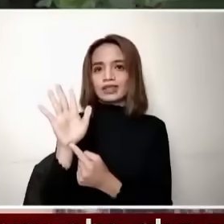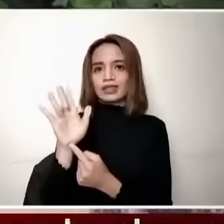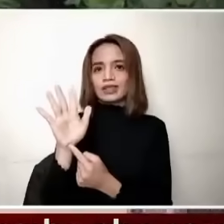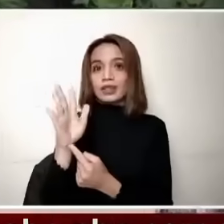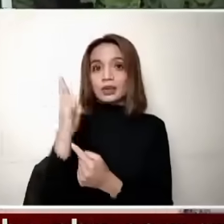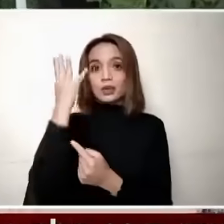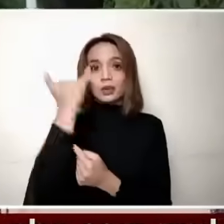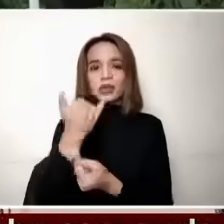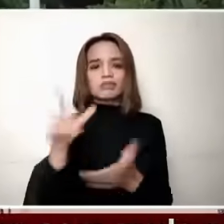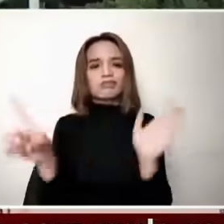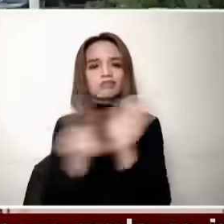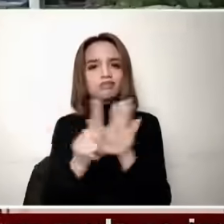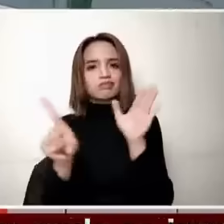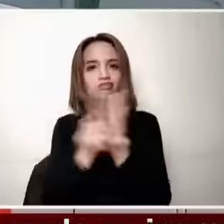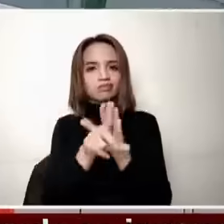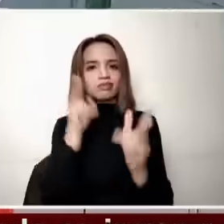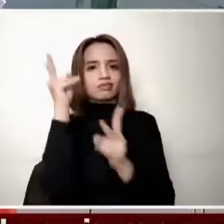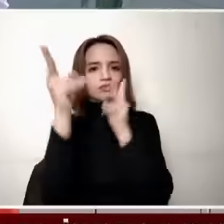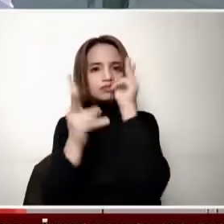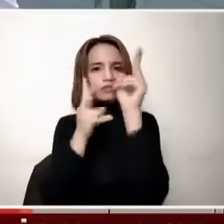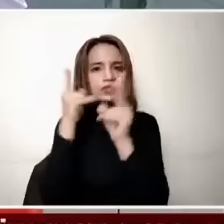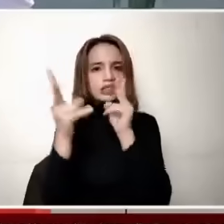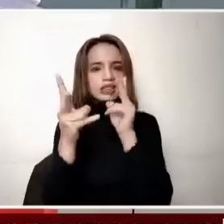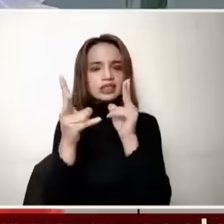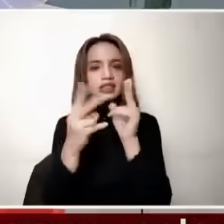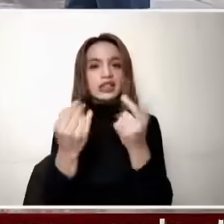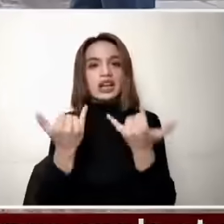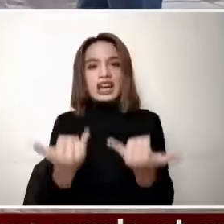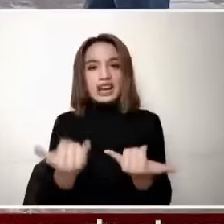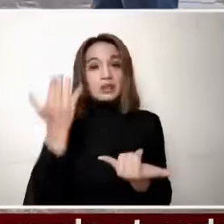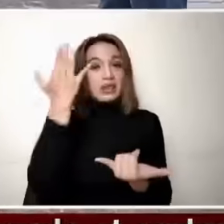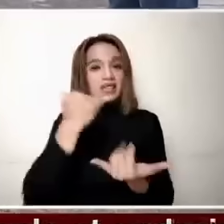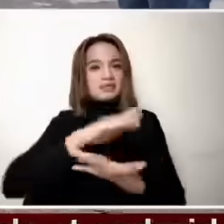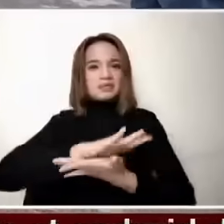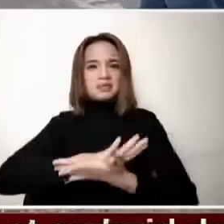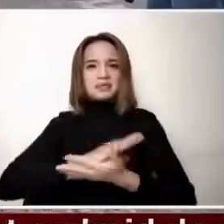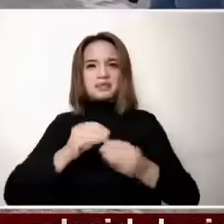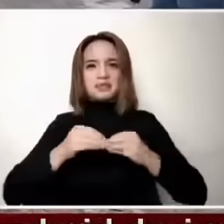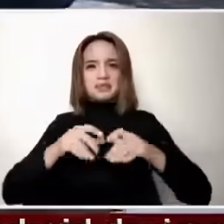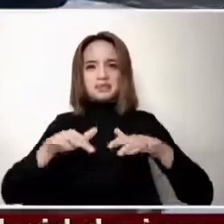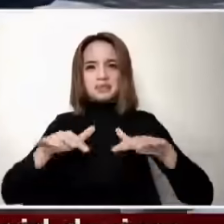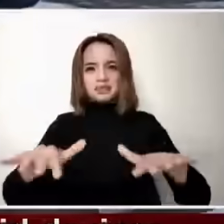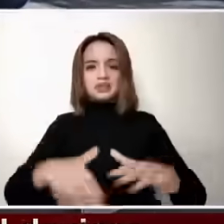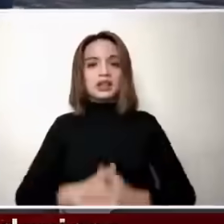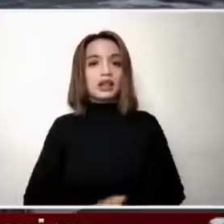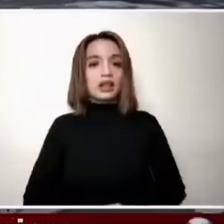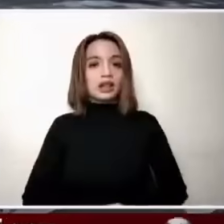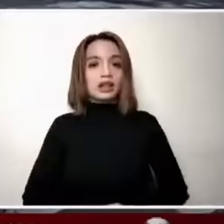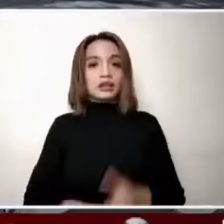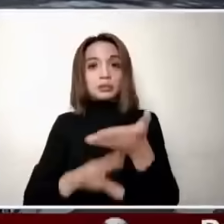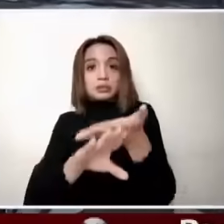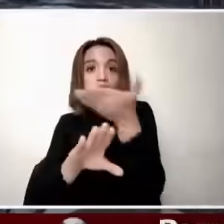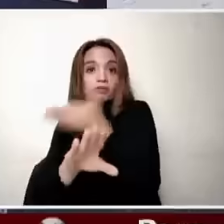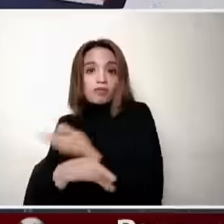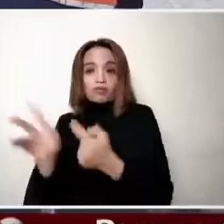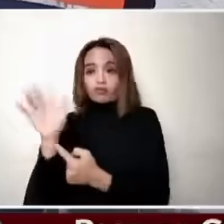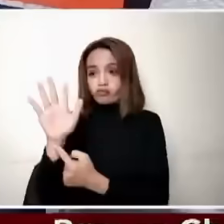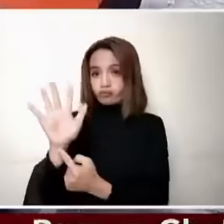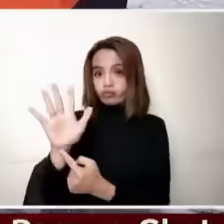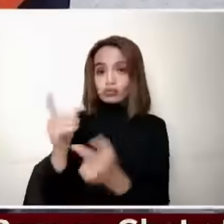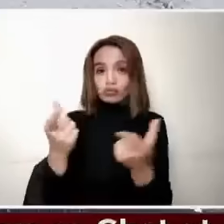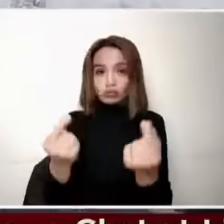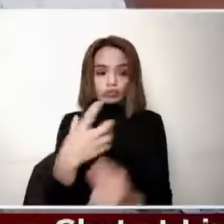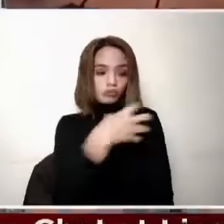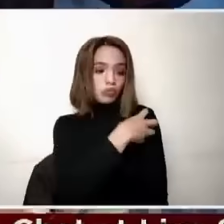ang pagdalaw sa sementeryo sa undas dahil sa pandemya. Bago ang pagtitirik ng kandila, tulong-tulong din ang mga pulis at mga